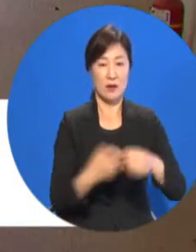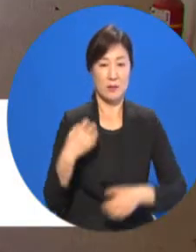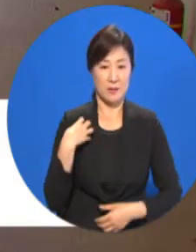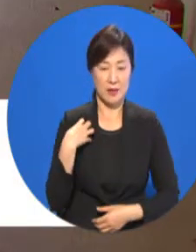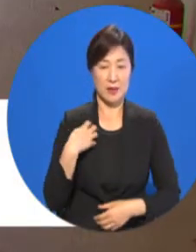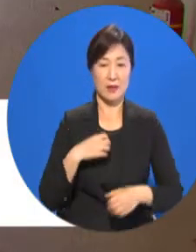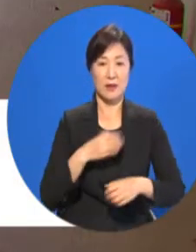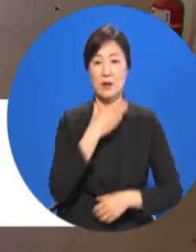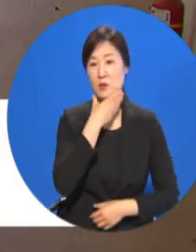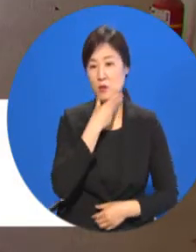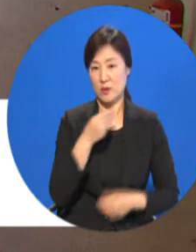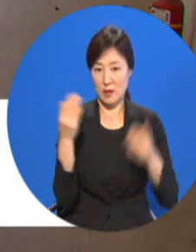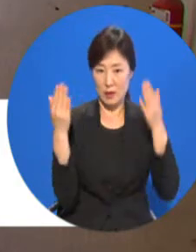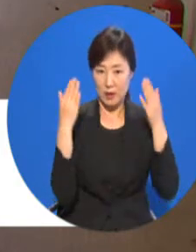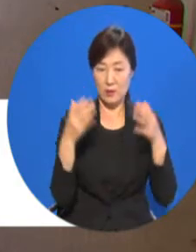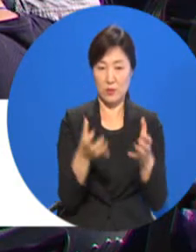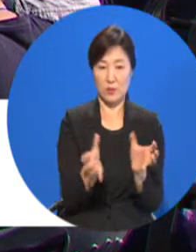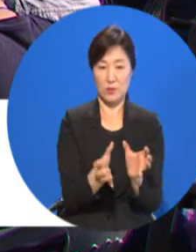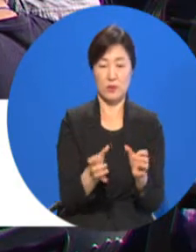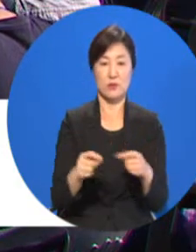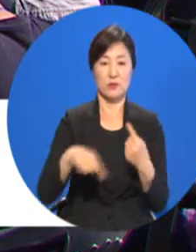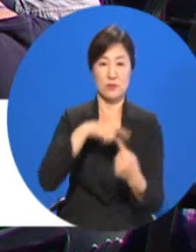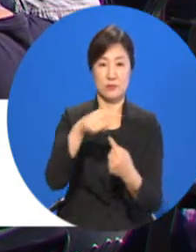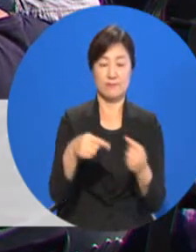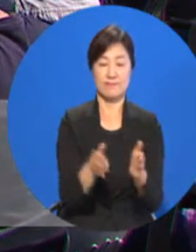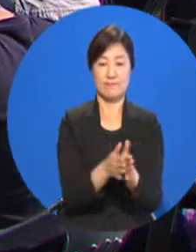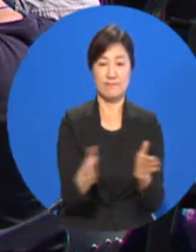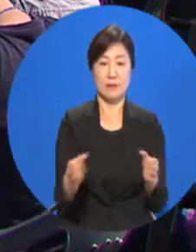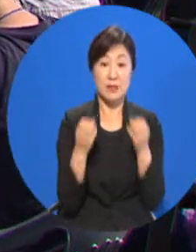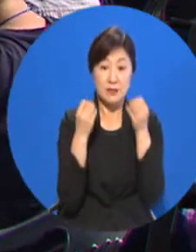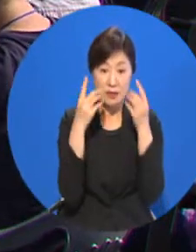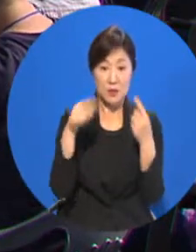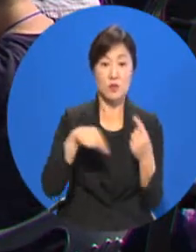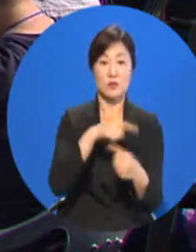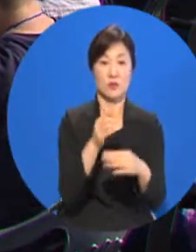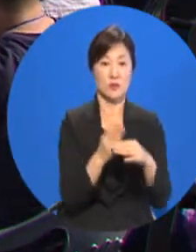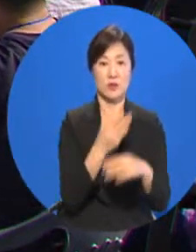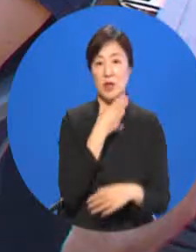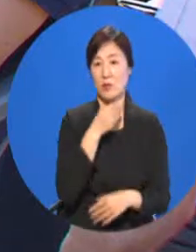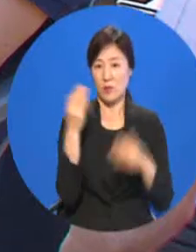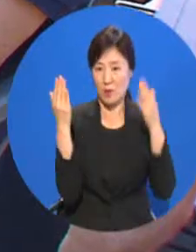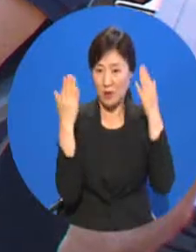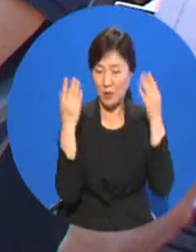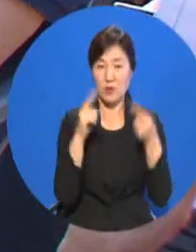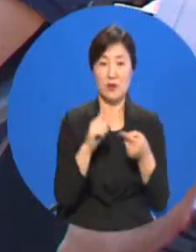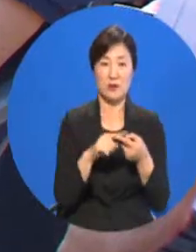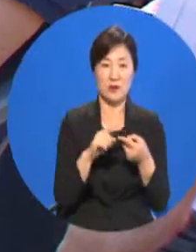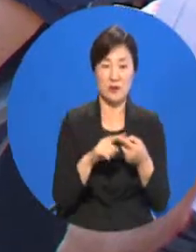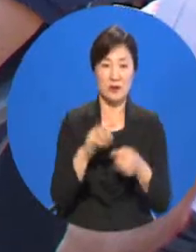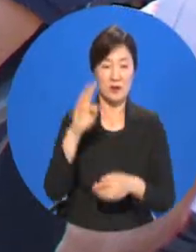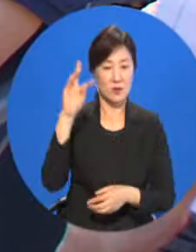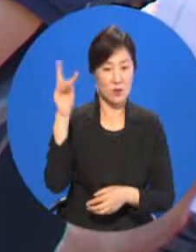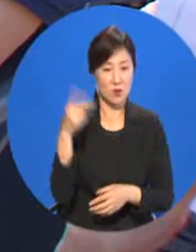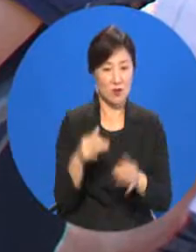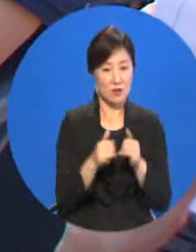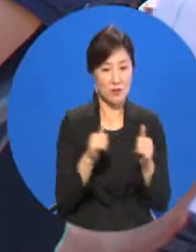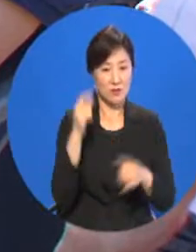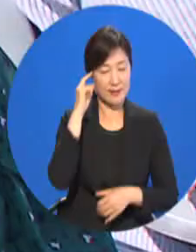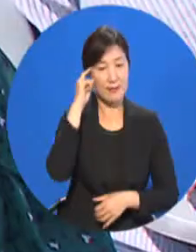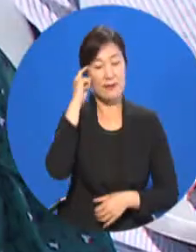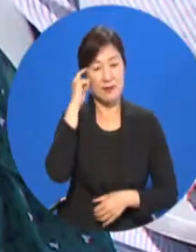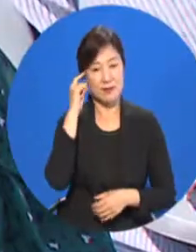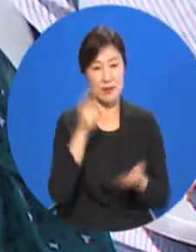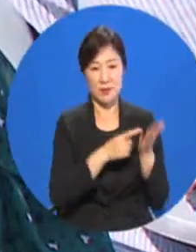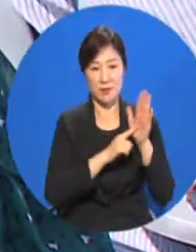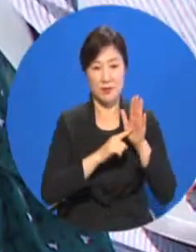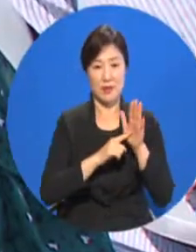도시민 희망둥지도 운영됩니다. 새롭게 운영되고 있는 행복학교에 대한 귀농 귀촌을 계획하고 있는 도시민들의